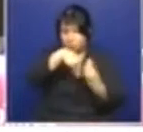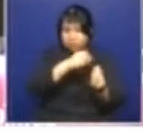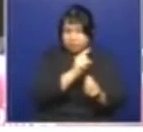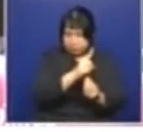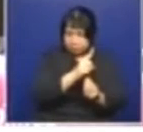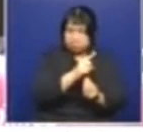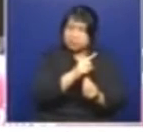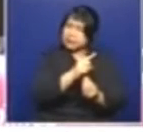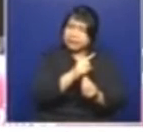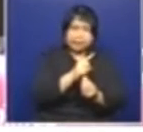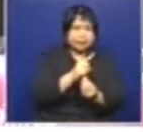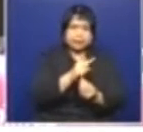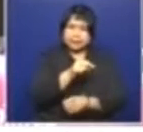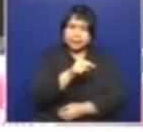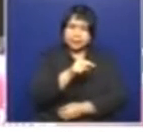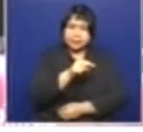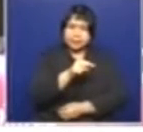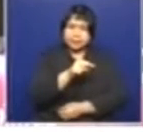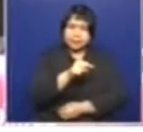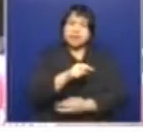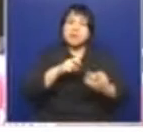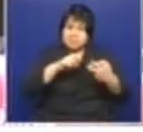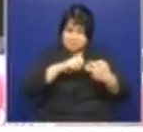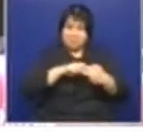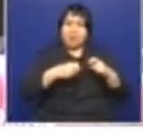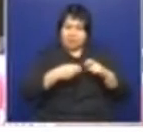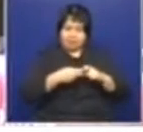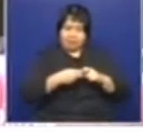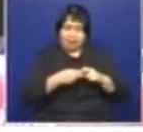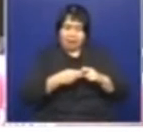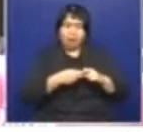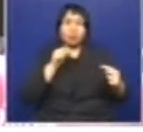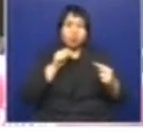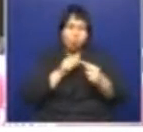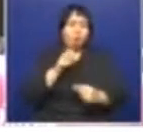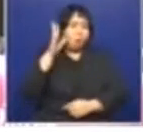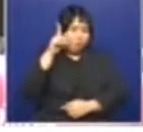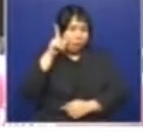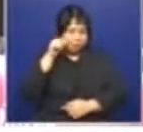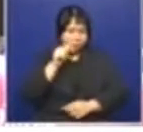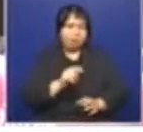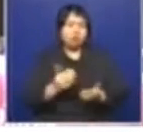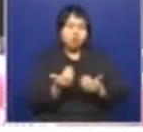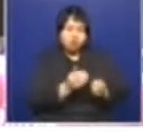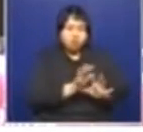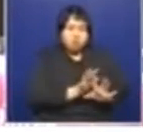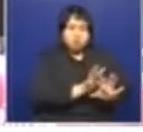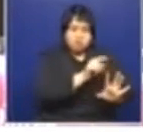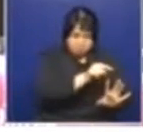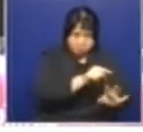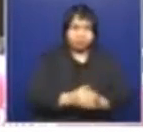ลผลักดันให้เด็กให้ผู้ปกครองออกมาบวกกับสภาพการเมือง